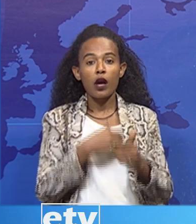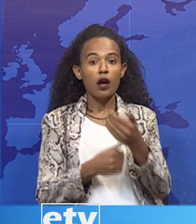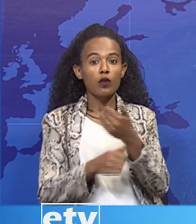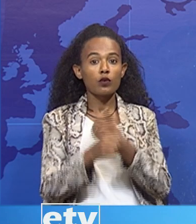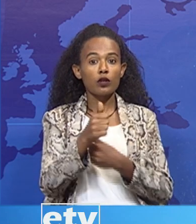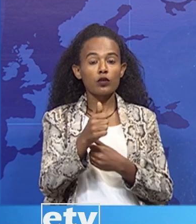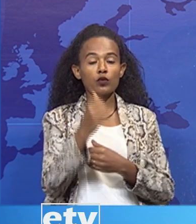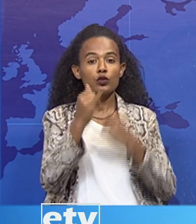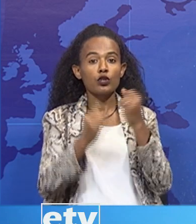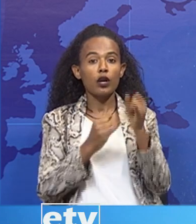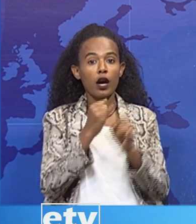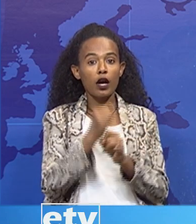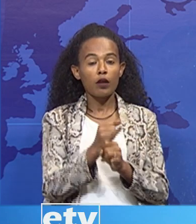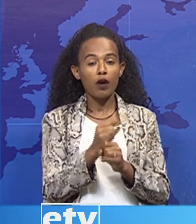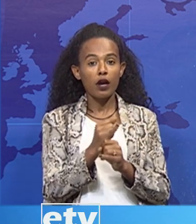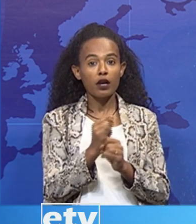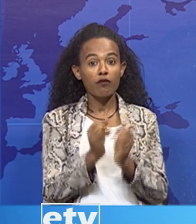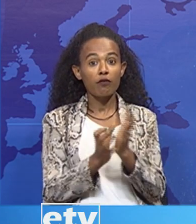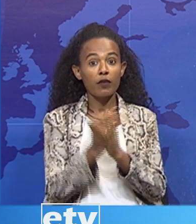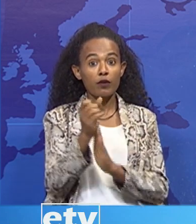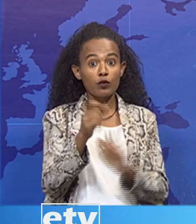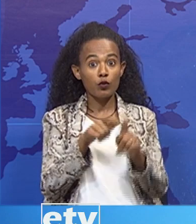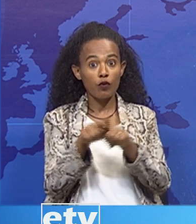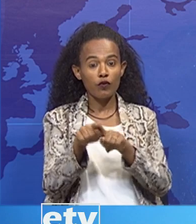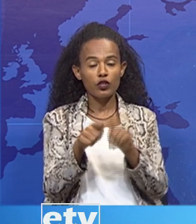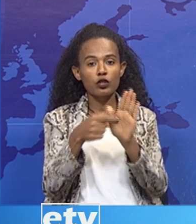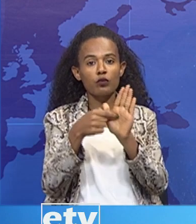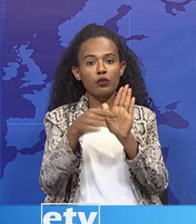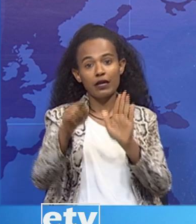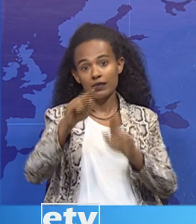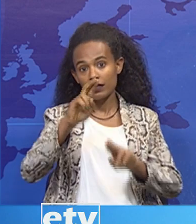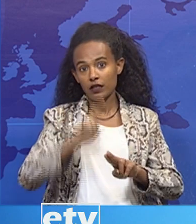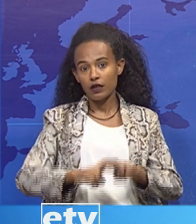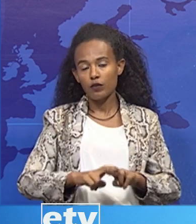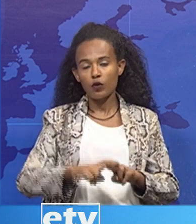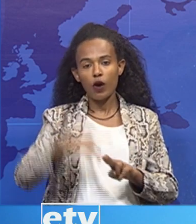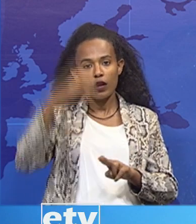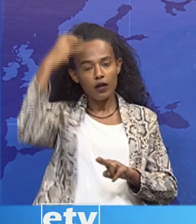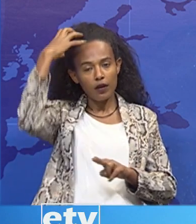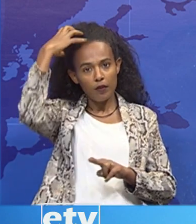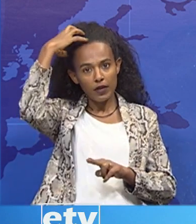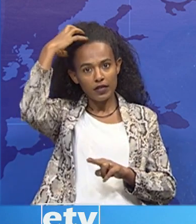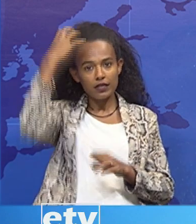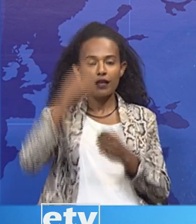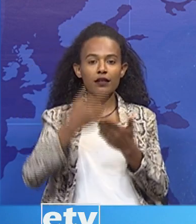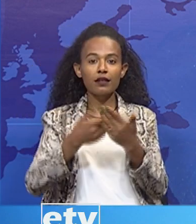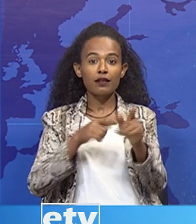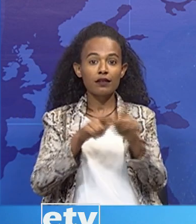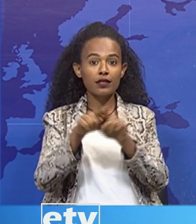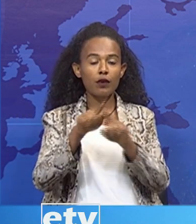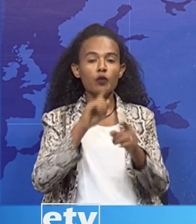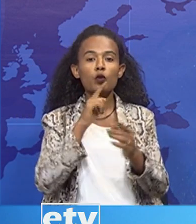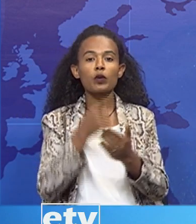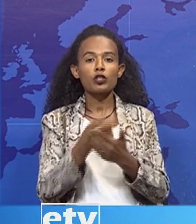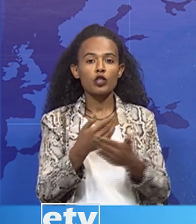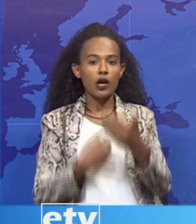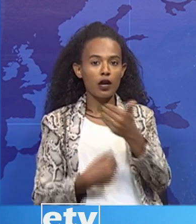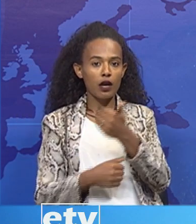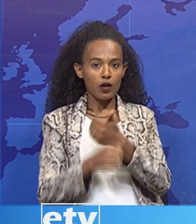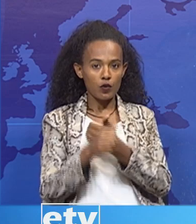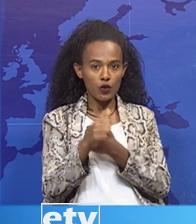ዓለም አቀፍ መብት ኮንቬንሽን በግልጽ ያስቀምጣል። መንግስታት ይሄንን ተስማምተው መረጃ ለአካል